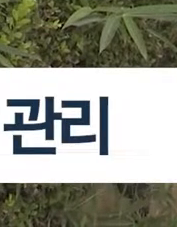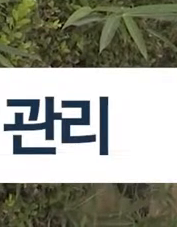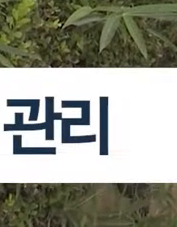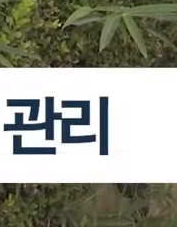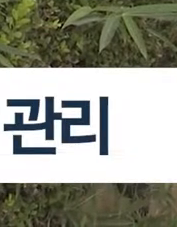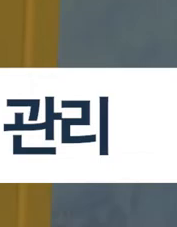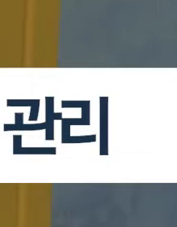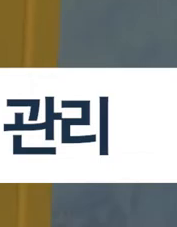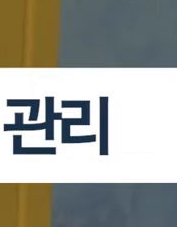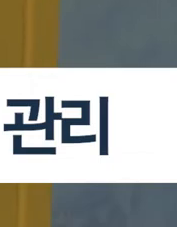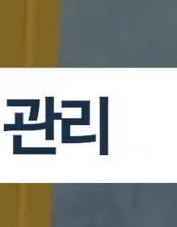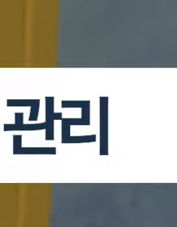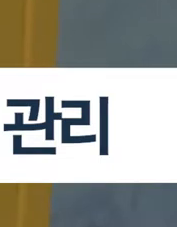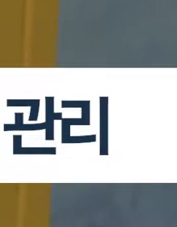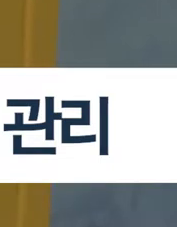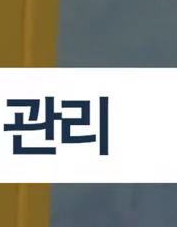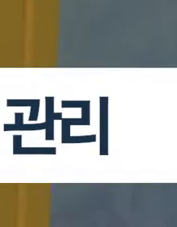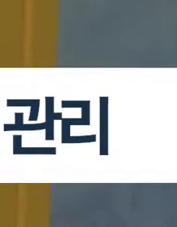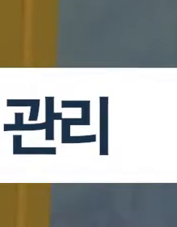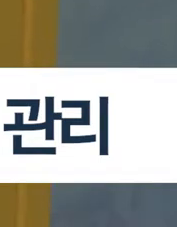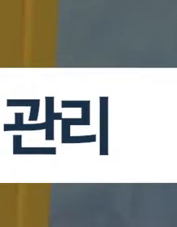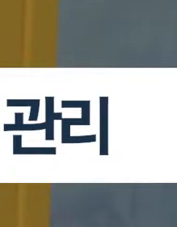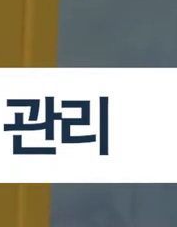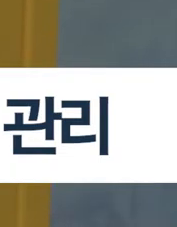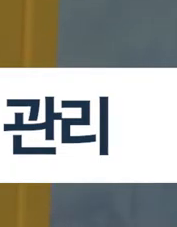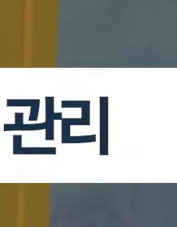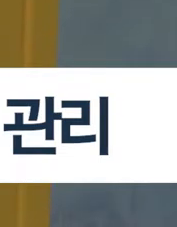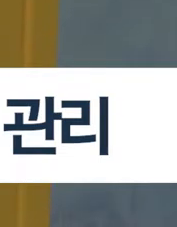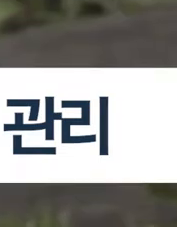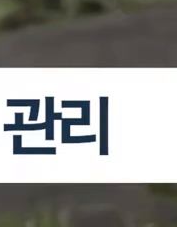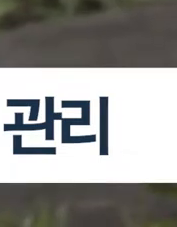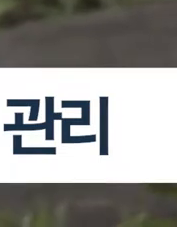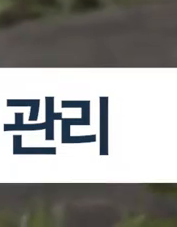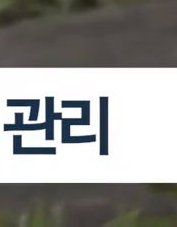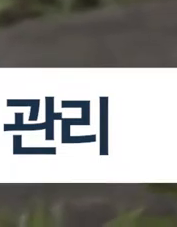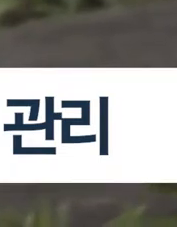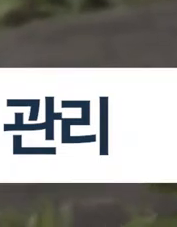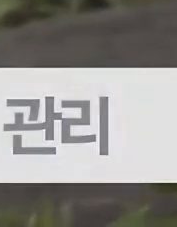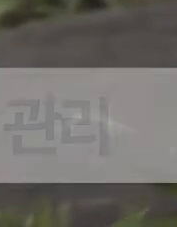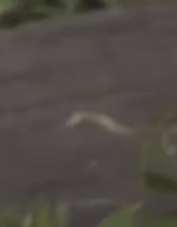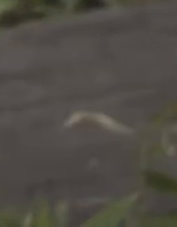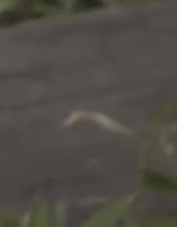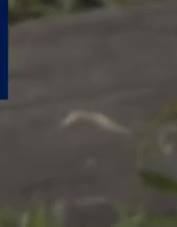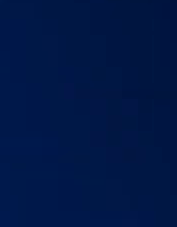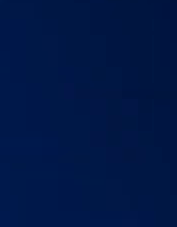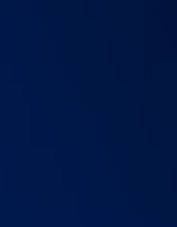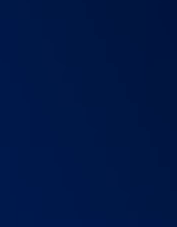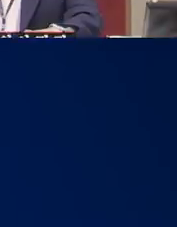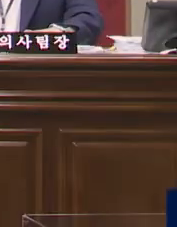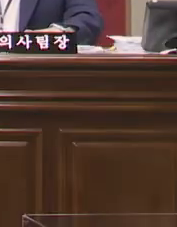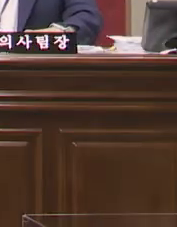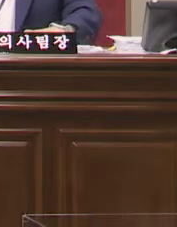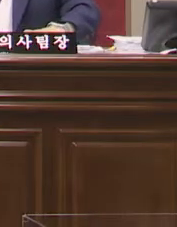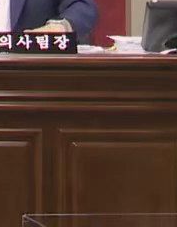강서구에서 스마트 기술을 접목해 더욱 강화된 장애인 전용 주차구역 단속을 시행합니다.